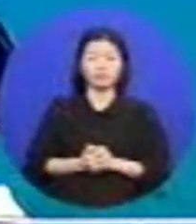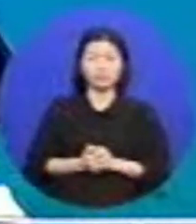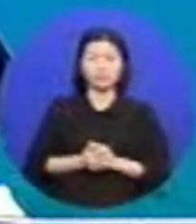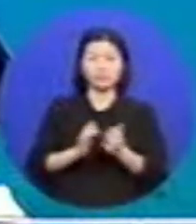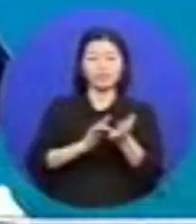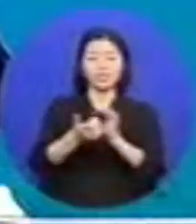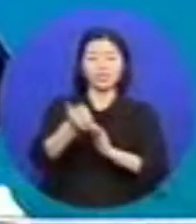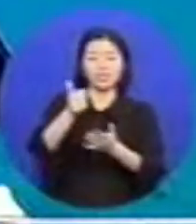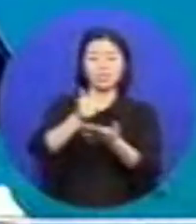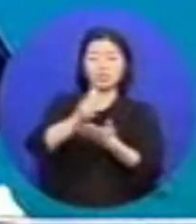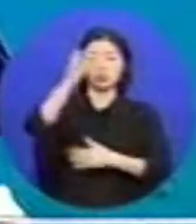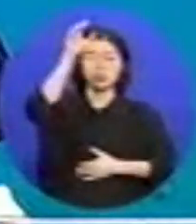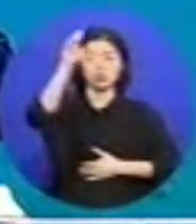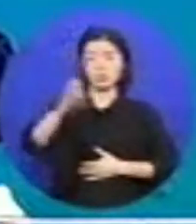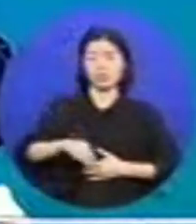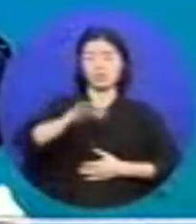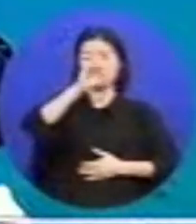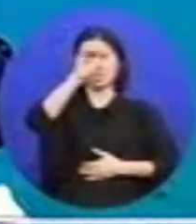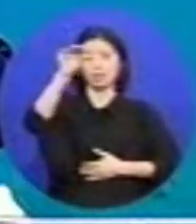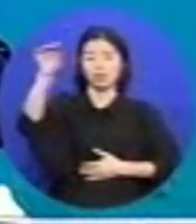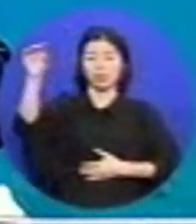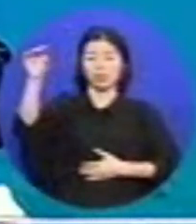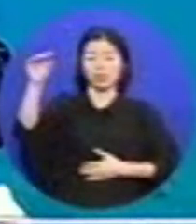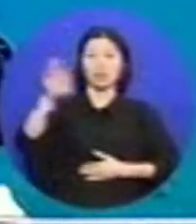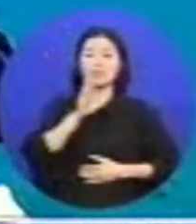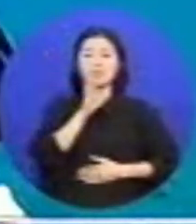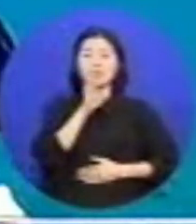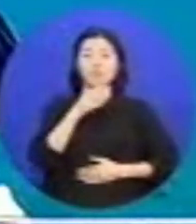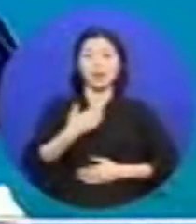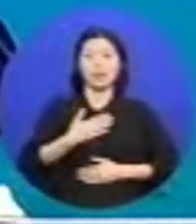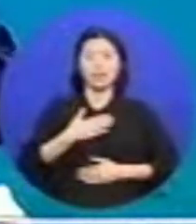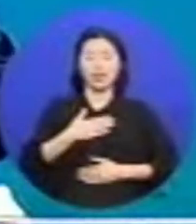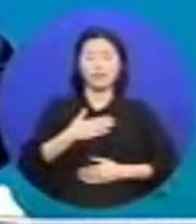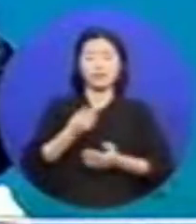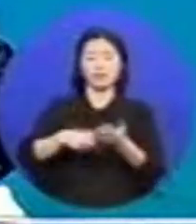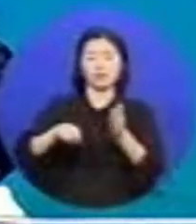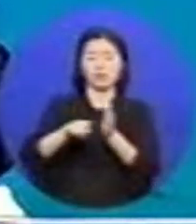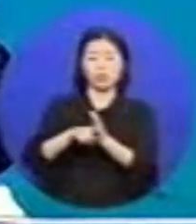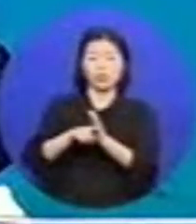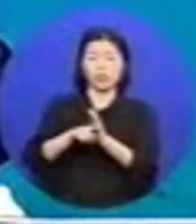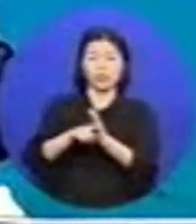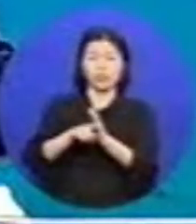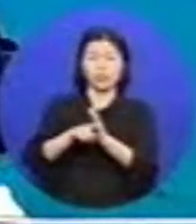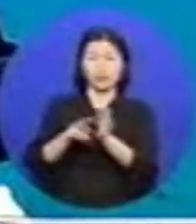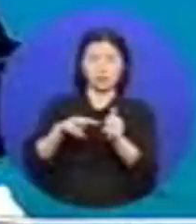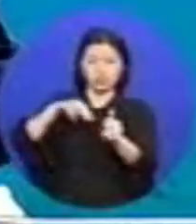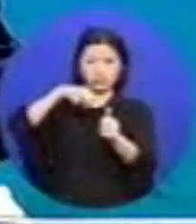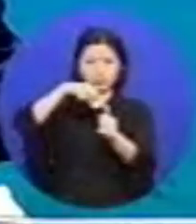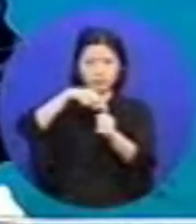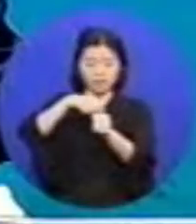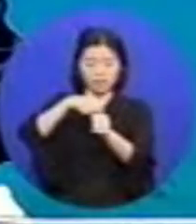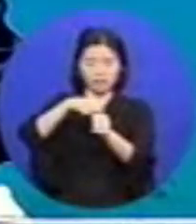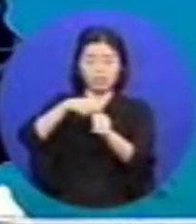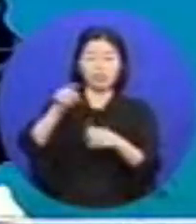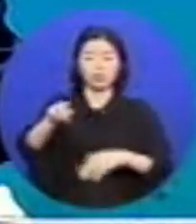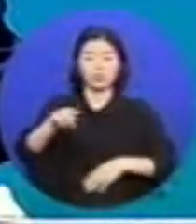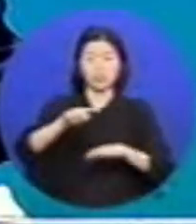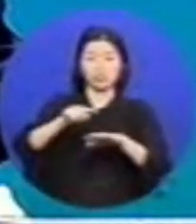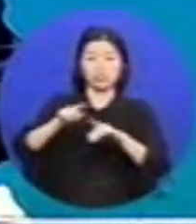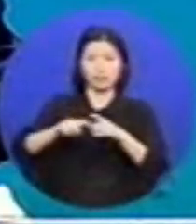예수님의 십자가가 정말 나를 위해 지신 십자가라는 사실이 그렇게 마음에